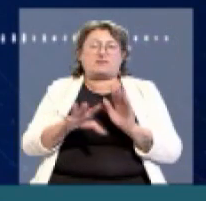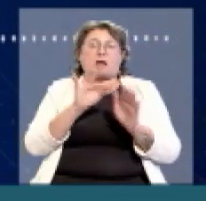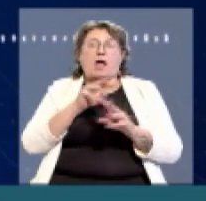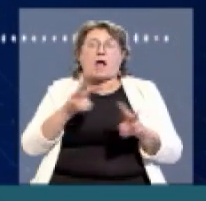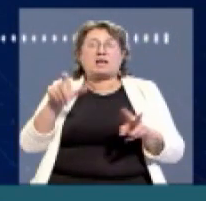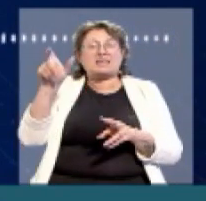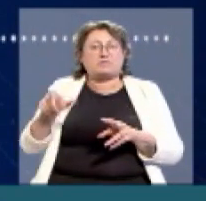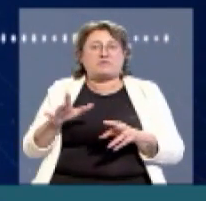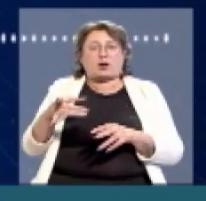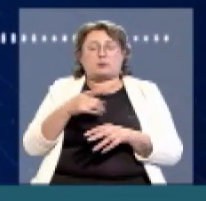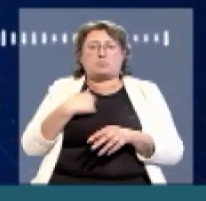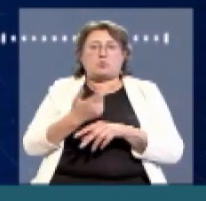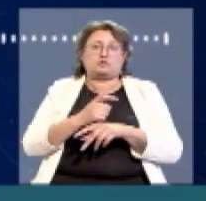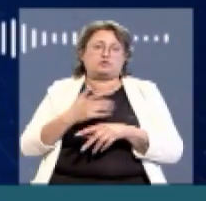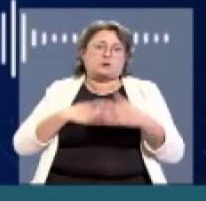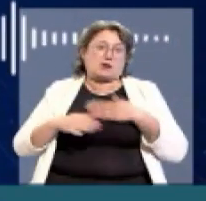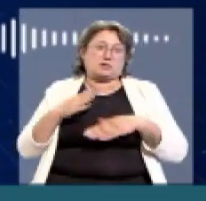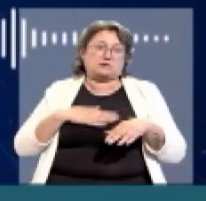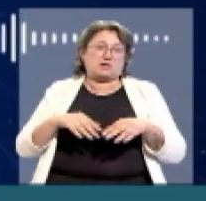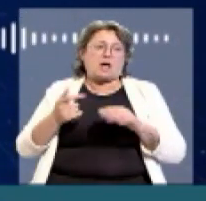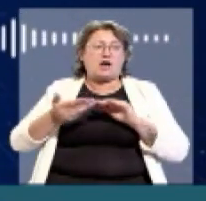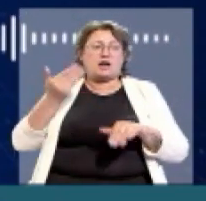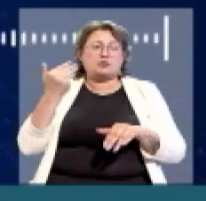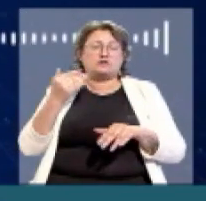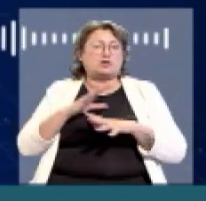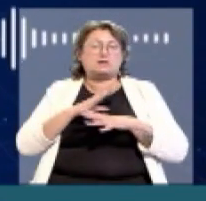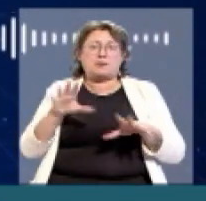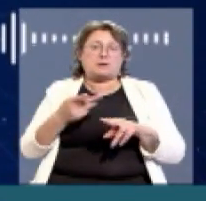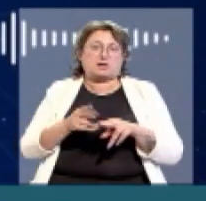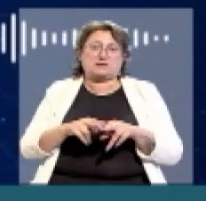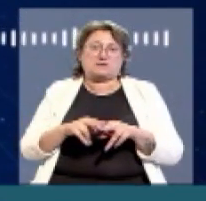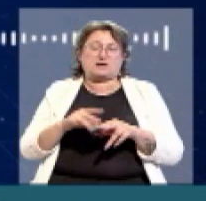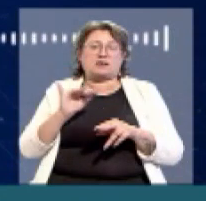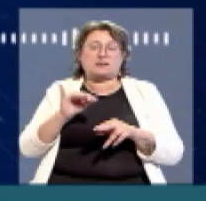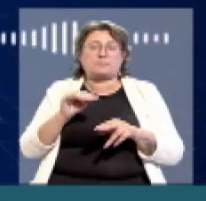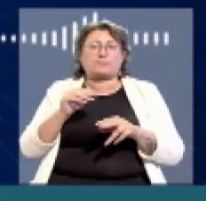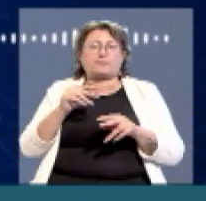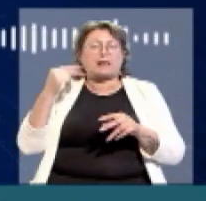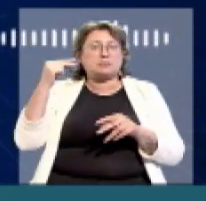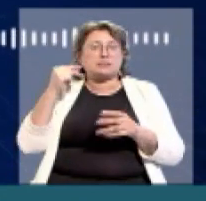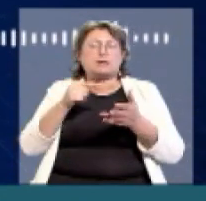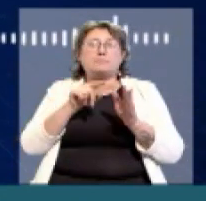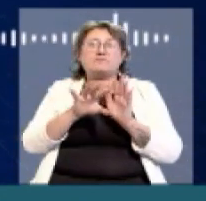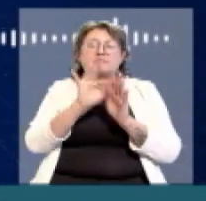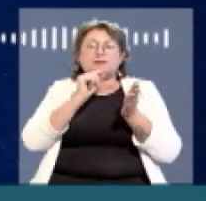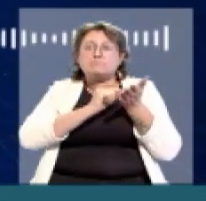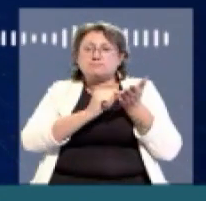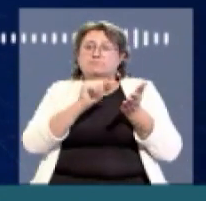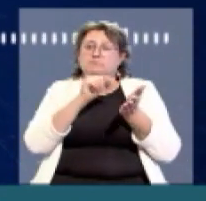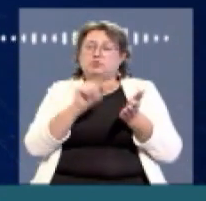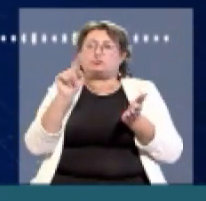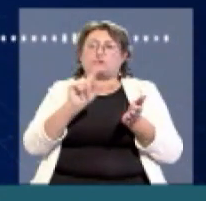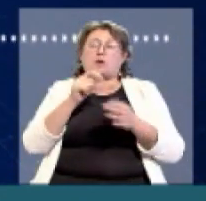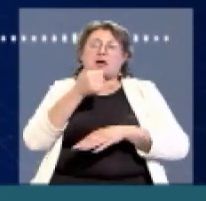акимов районов. Мы очень этому рады. Раньше вот не было этого. И тем самым вот президент подчеркивает то,